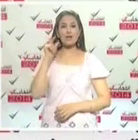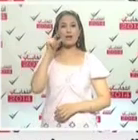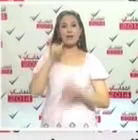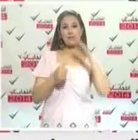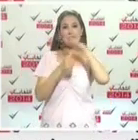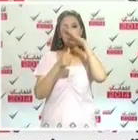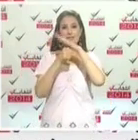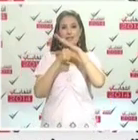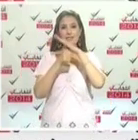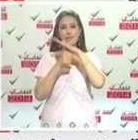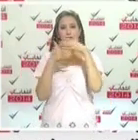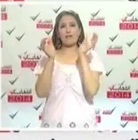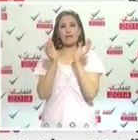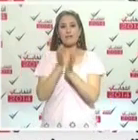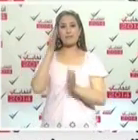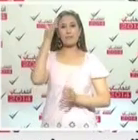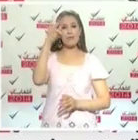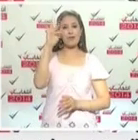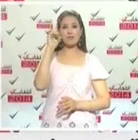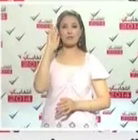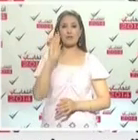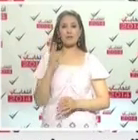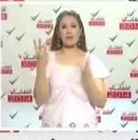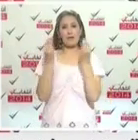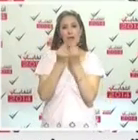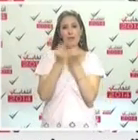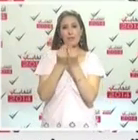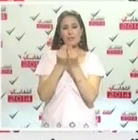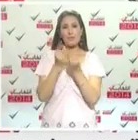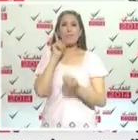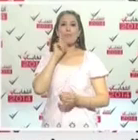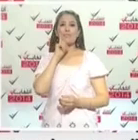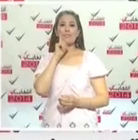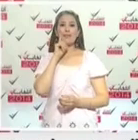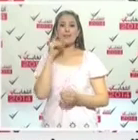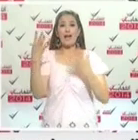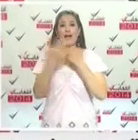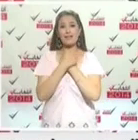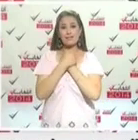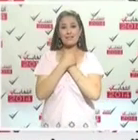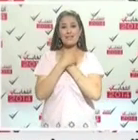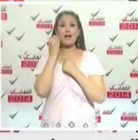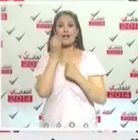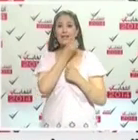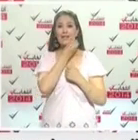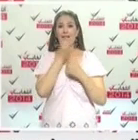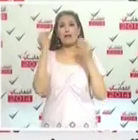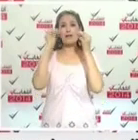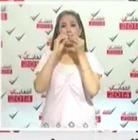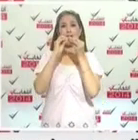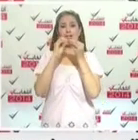الشماليه قلت له بارك الله فيك معه بنيه هزيت البنيه وبستها قلت لها ش اسمك ما جاوبتني